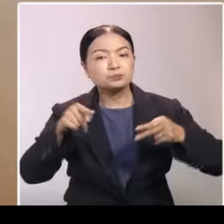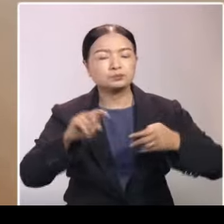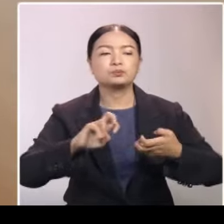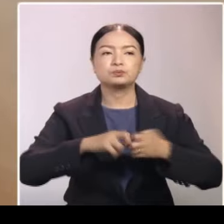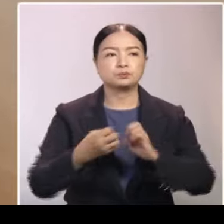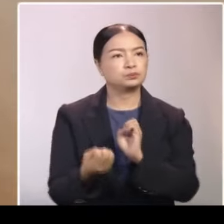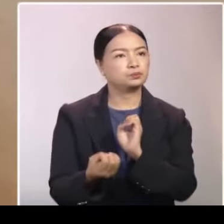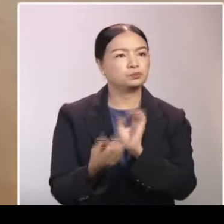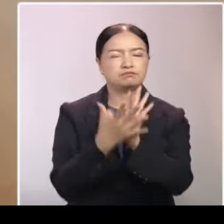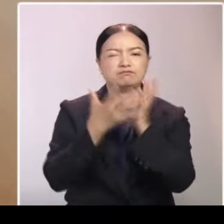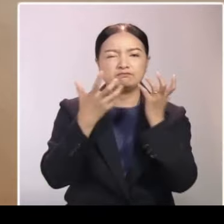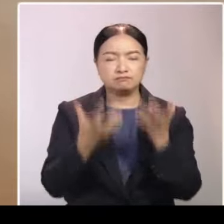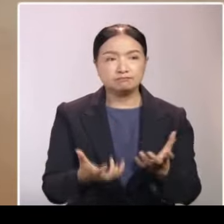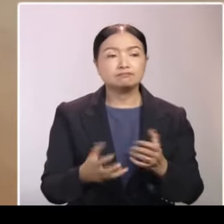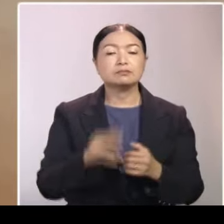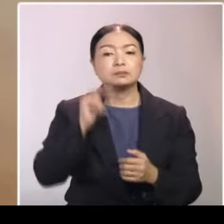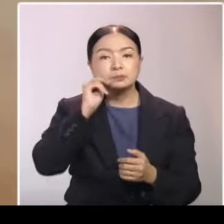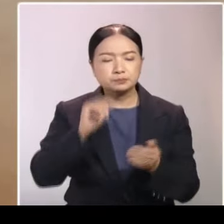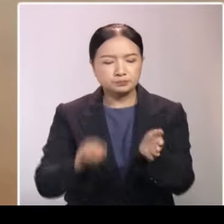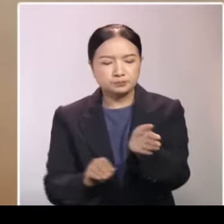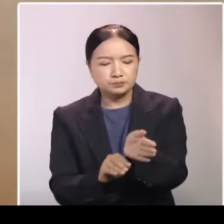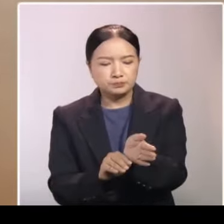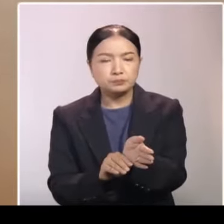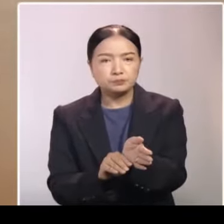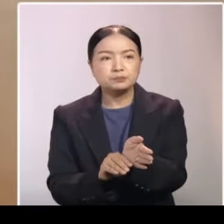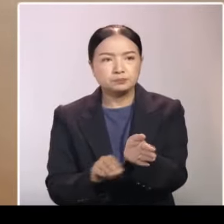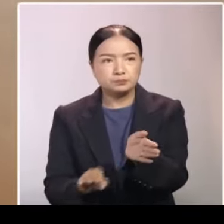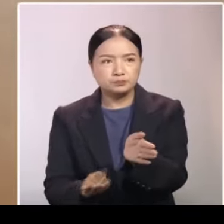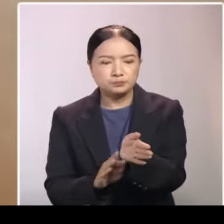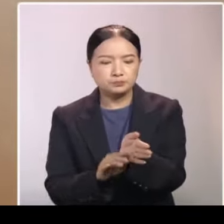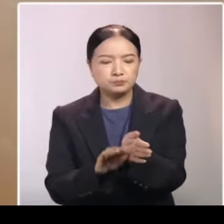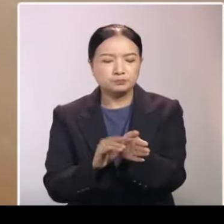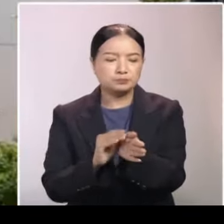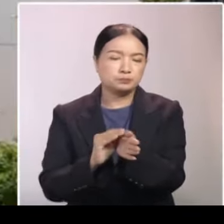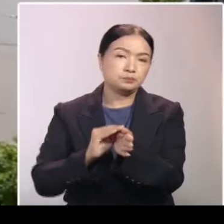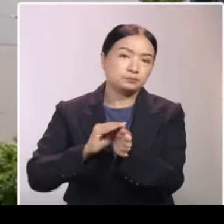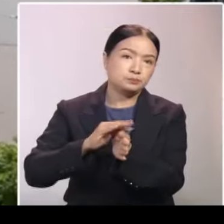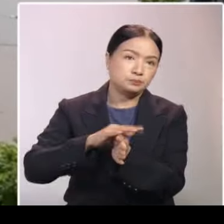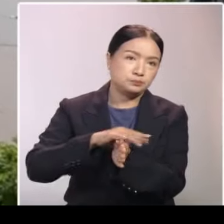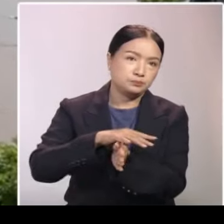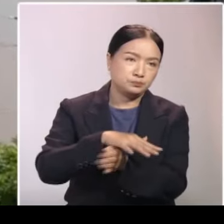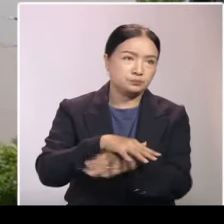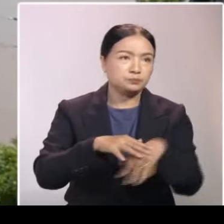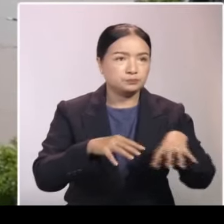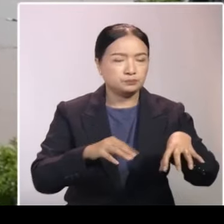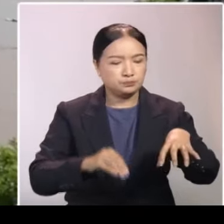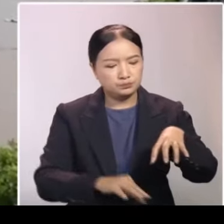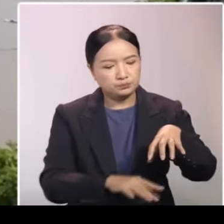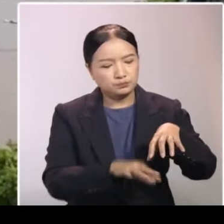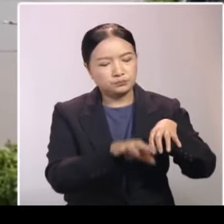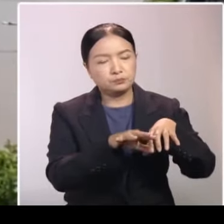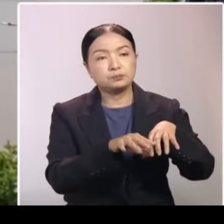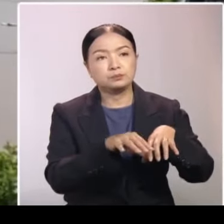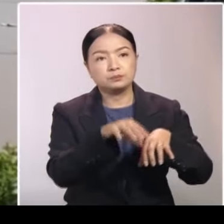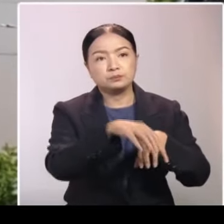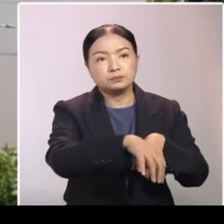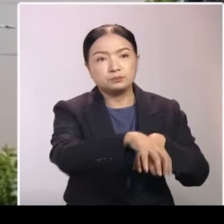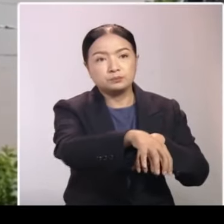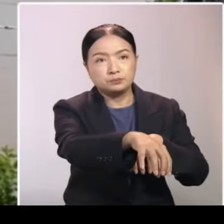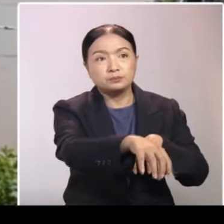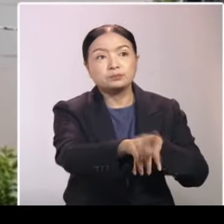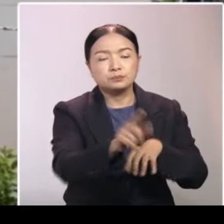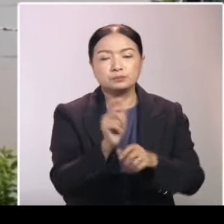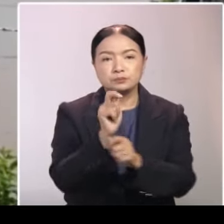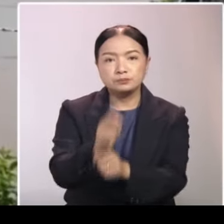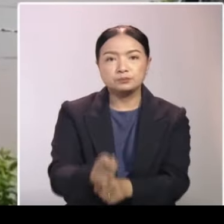กระทบหนักที่สุดน้ำโขงหนุนลำน้ำสาขาเอ่อล้นบ้านเรือนประชาชนก็โดนน้ำท่วมไปด้วยรวมถึงพื้น